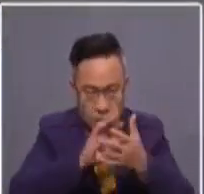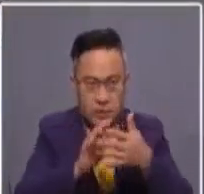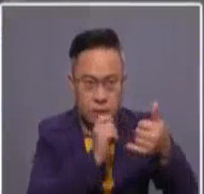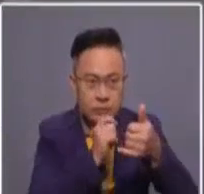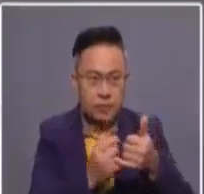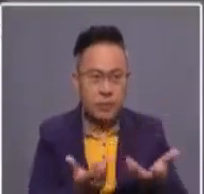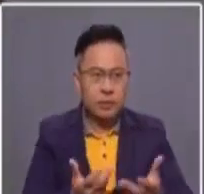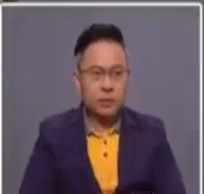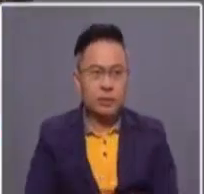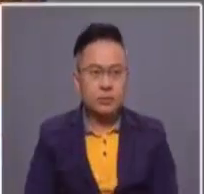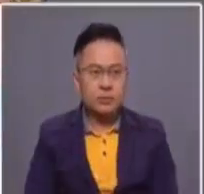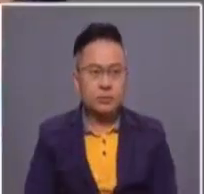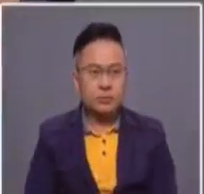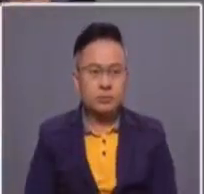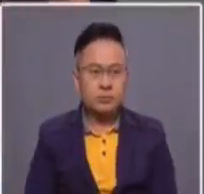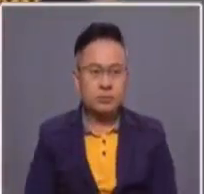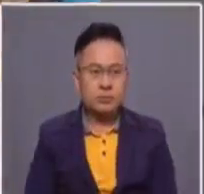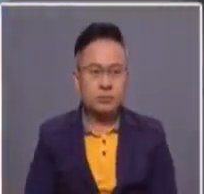ครับ